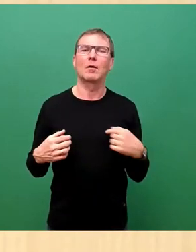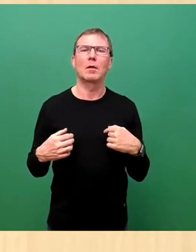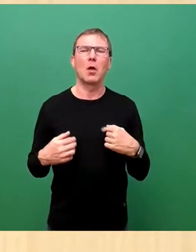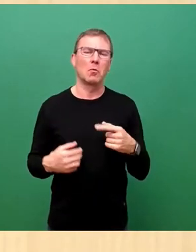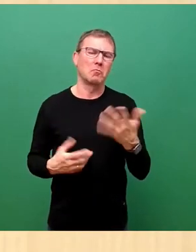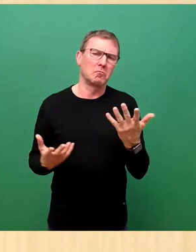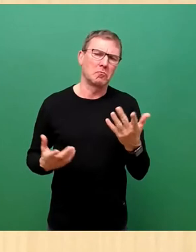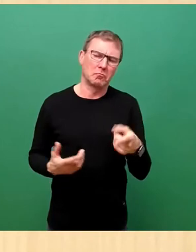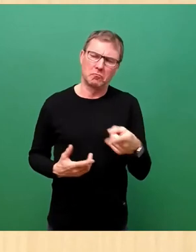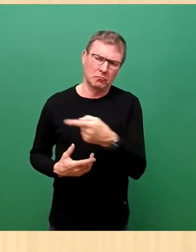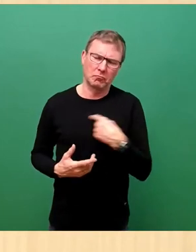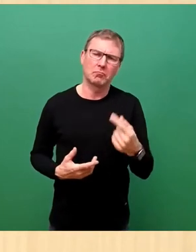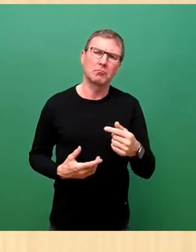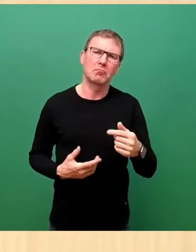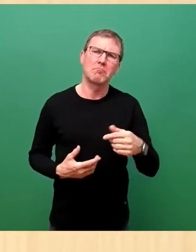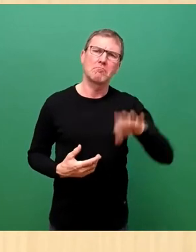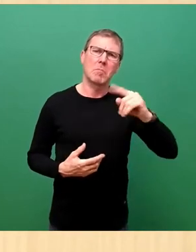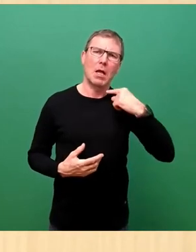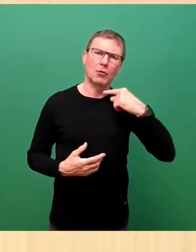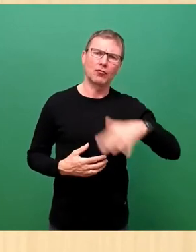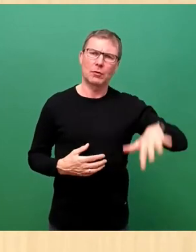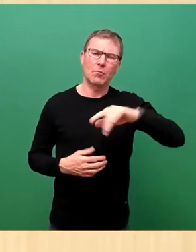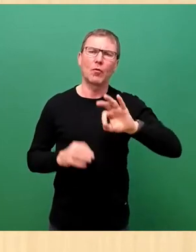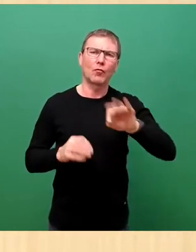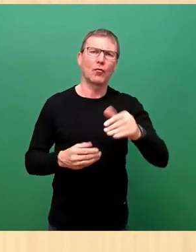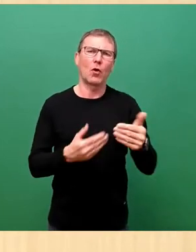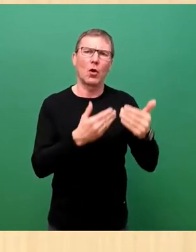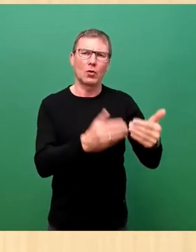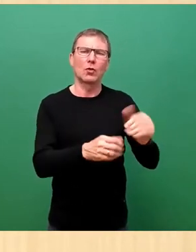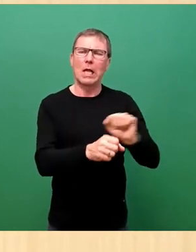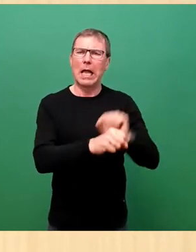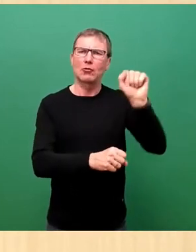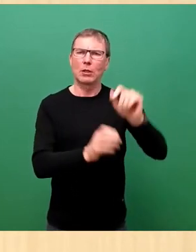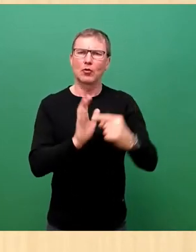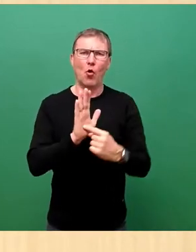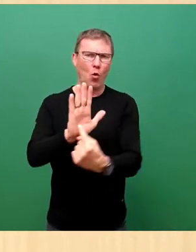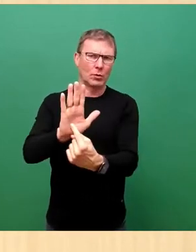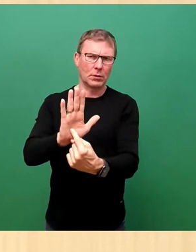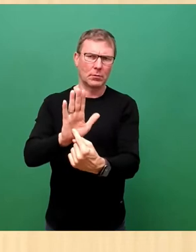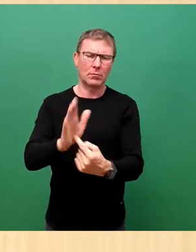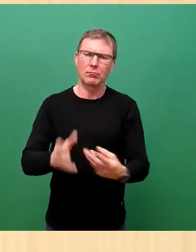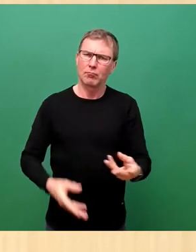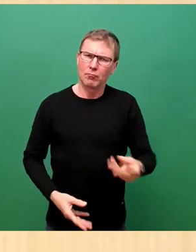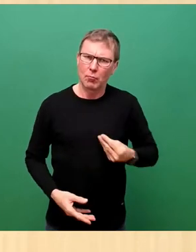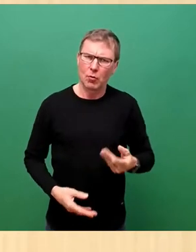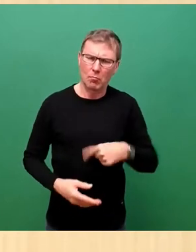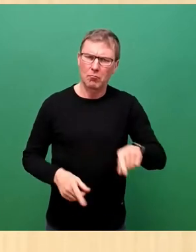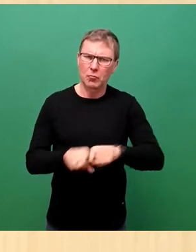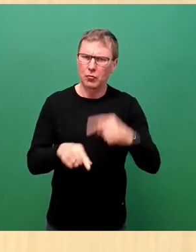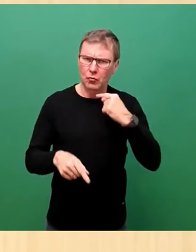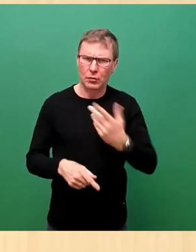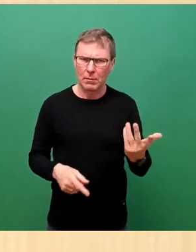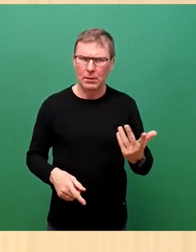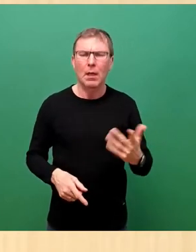breite Mehrheit für eine solche Resolution jetzt hinbekommen, auch von meiner Seite. Dank an